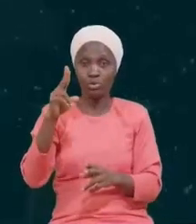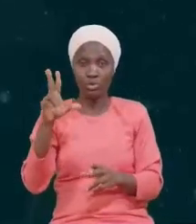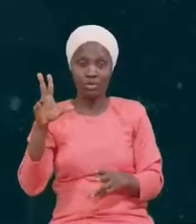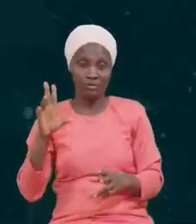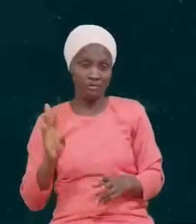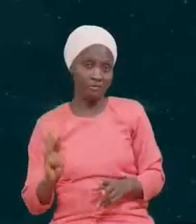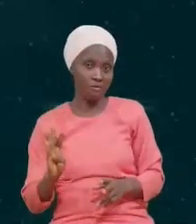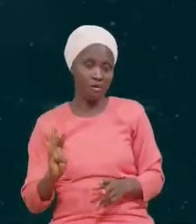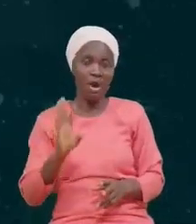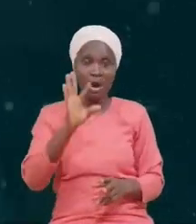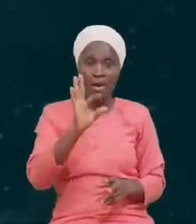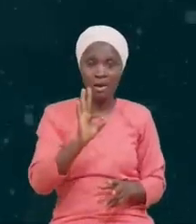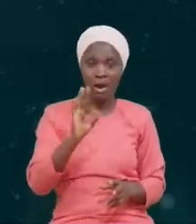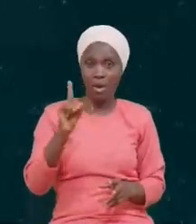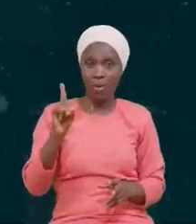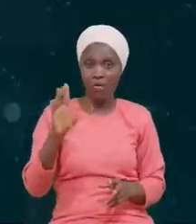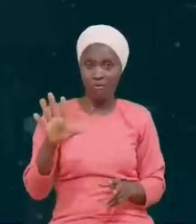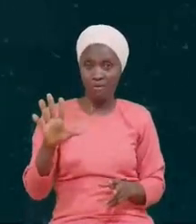à ce numéro qui est plus